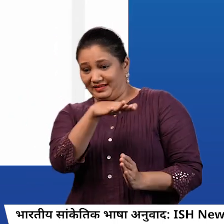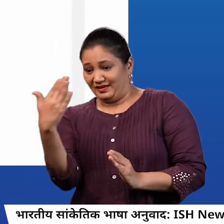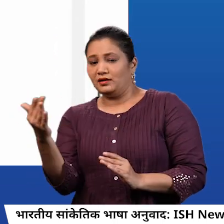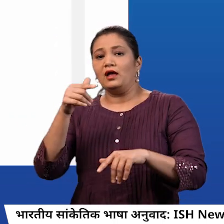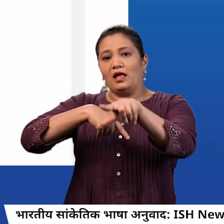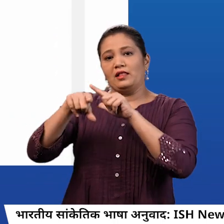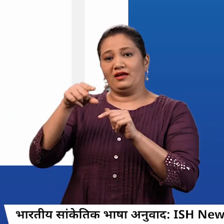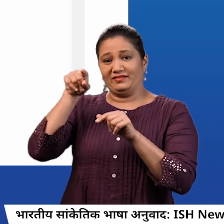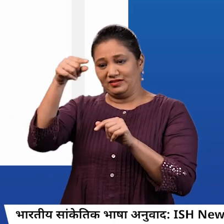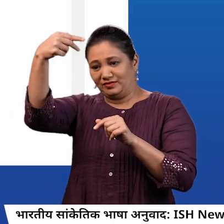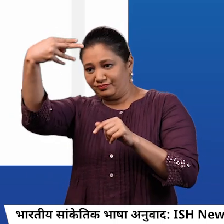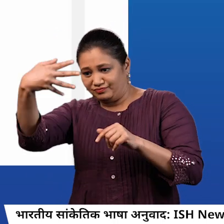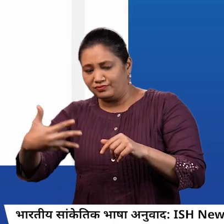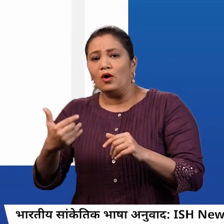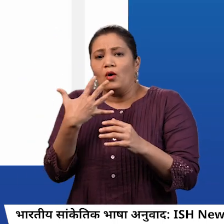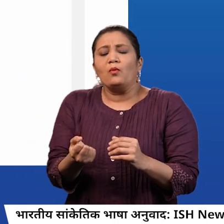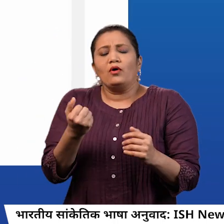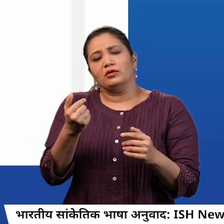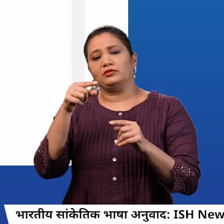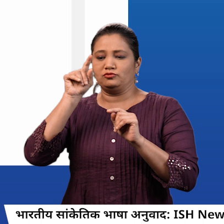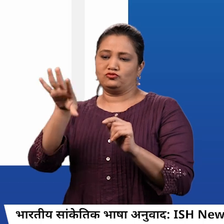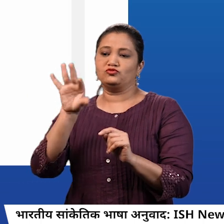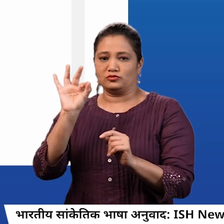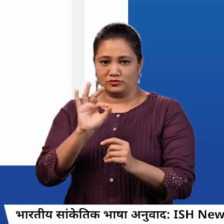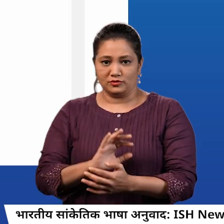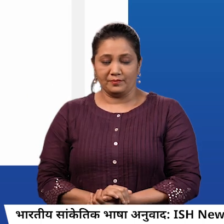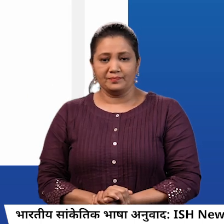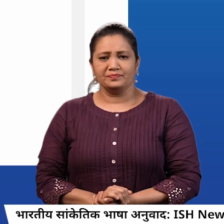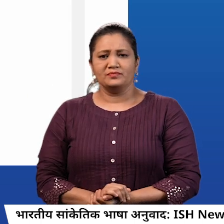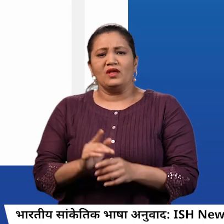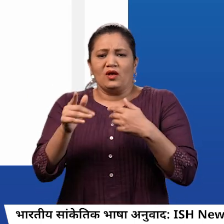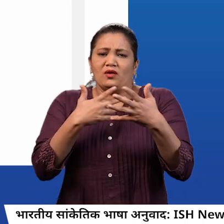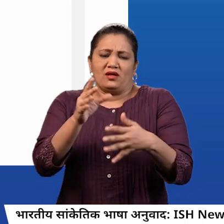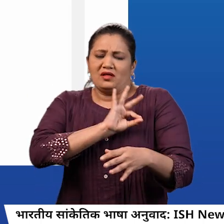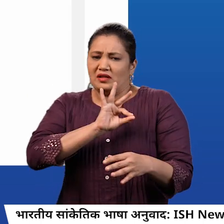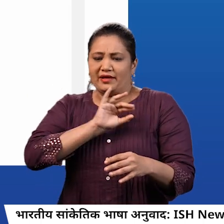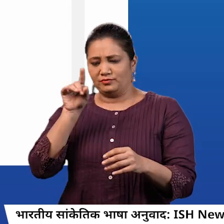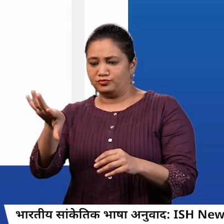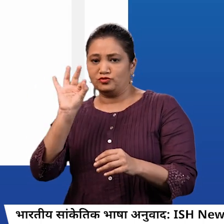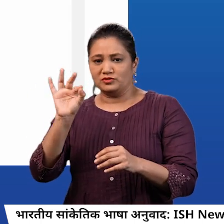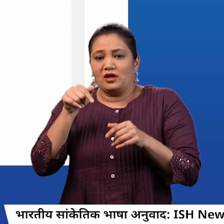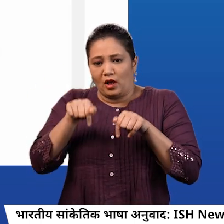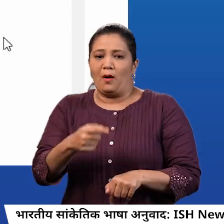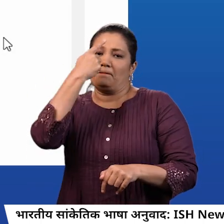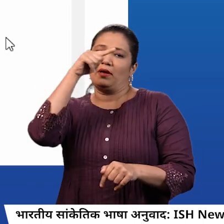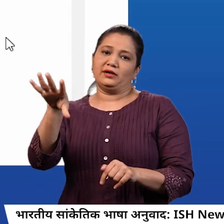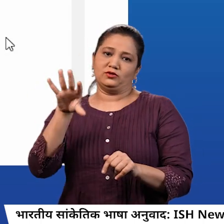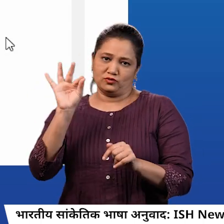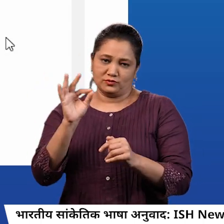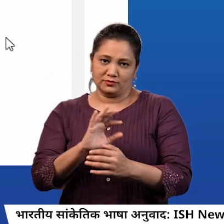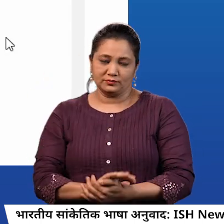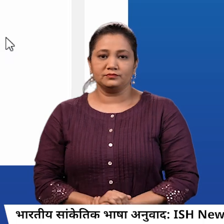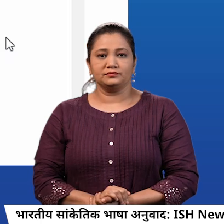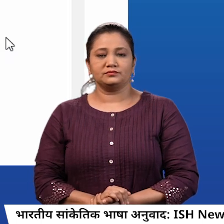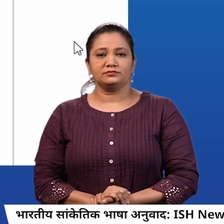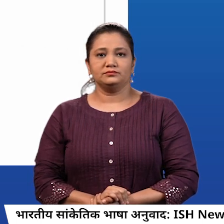दिलेल्या यादीतून आपल्याला अर्ज कोणत्या भाषेत पाहायचा आहे त्यासाठीचे पर्याय दिसतात. त्यातून आपल्या सोयीची भाषा निवडा. इथे आपण मराठी भाषेचा पर्याय निवडत